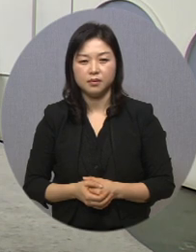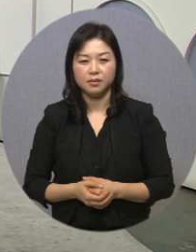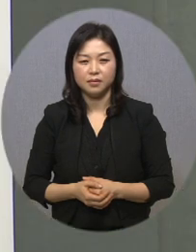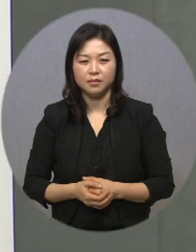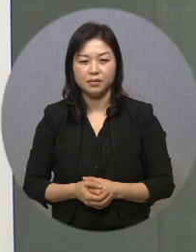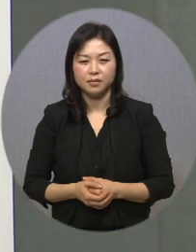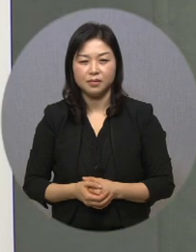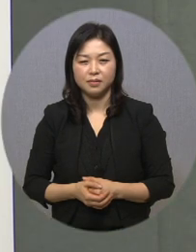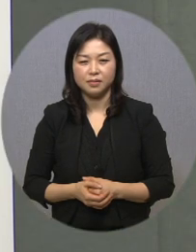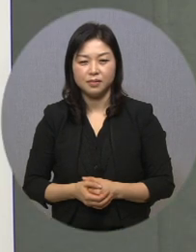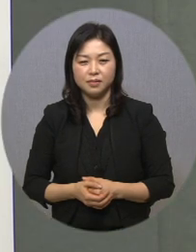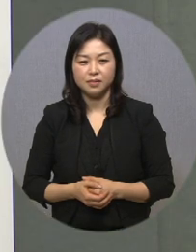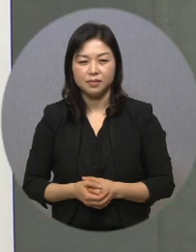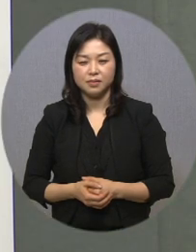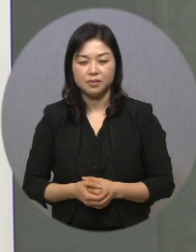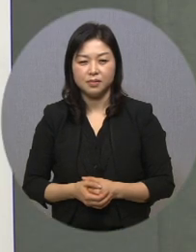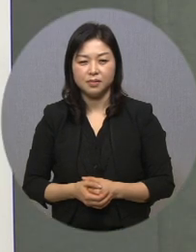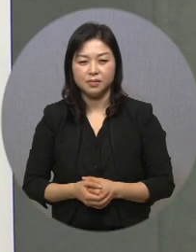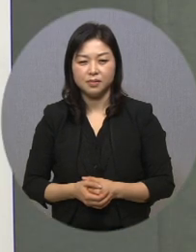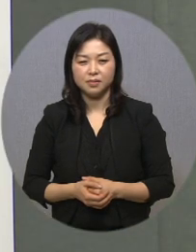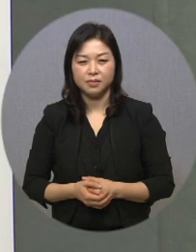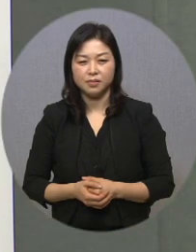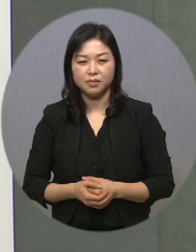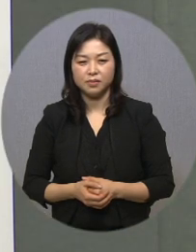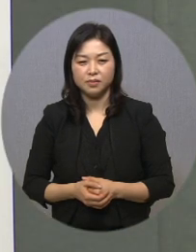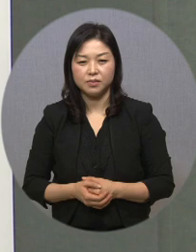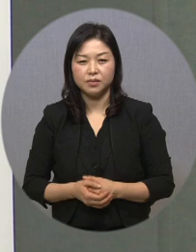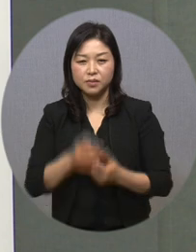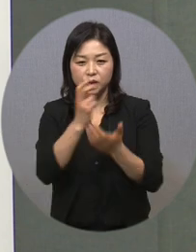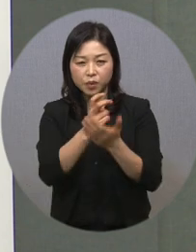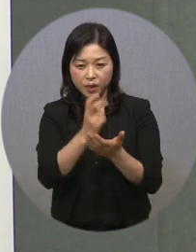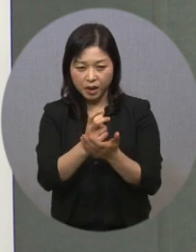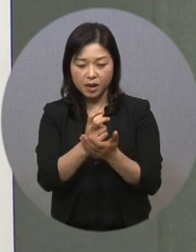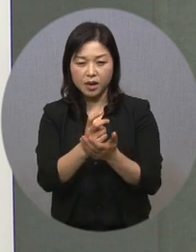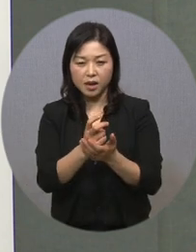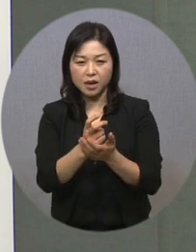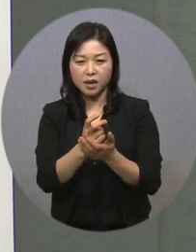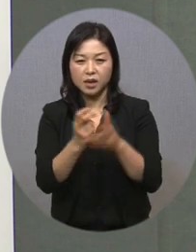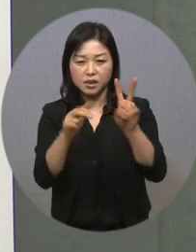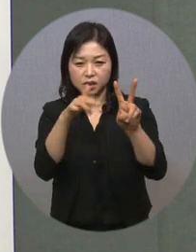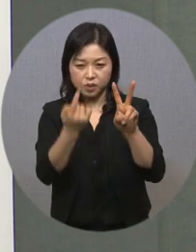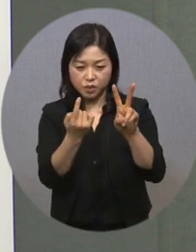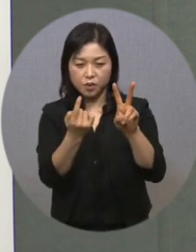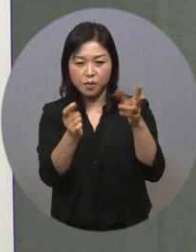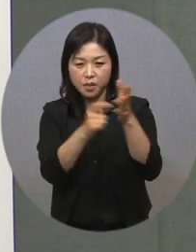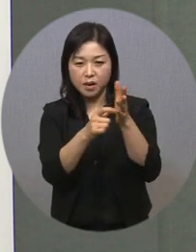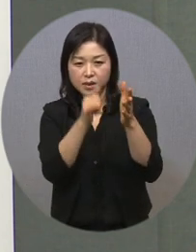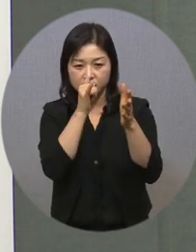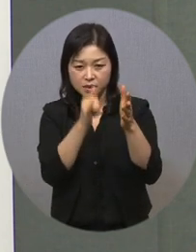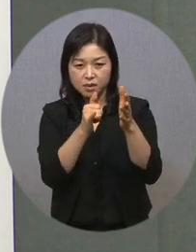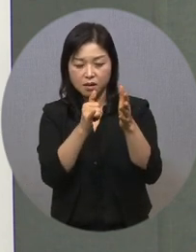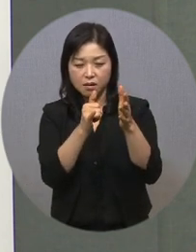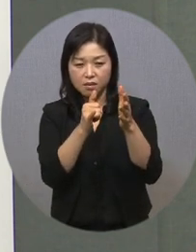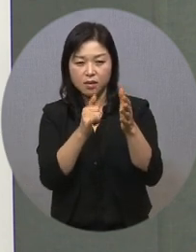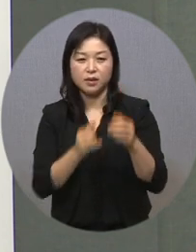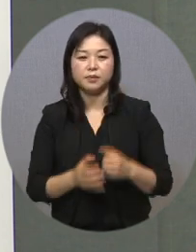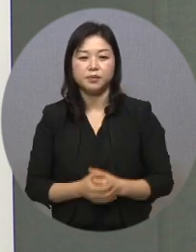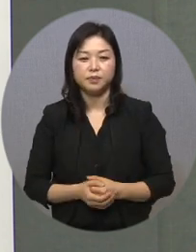그러니까 물론 그렇게 그 조례에 뭐 2조에 지칭을